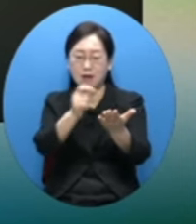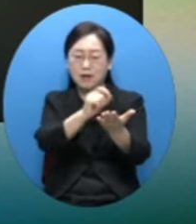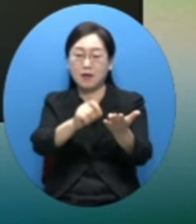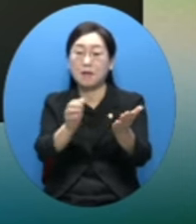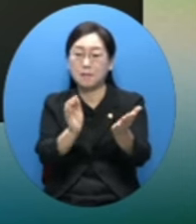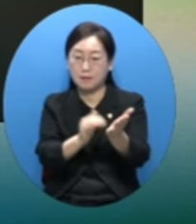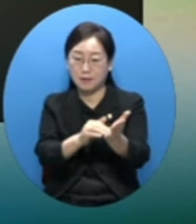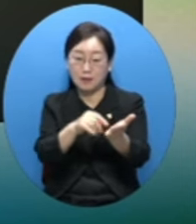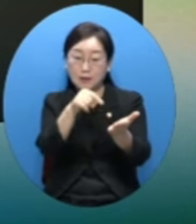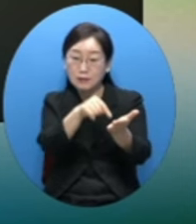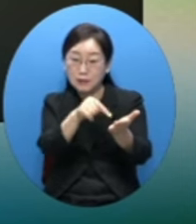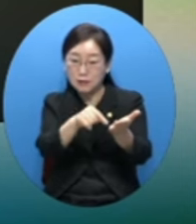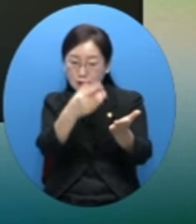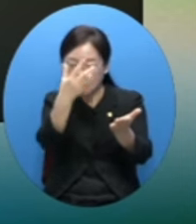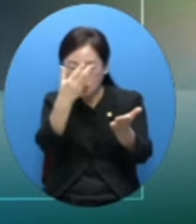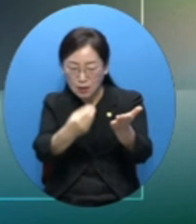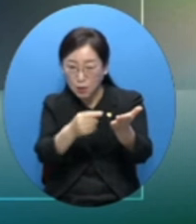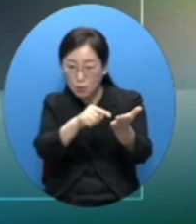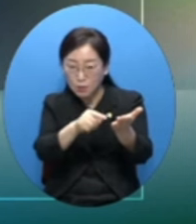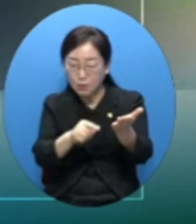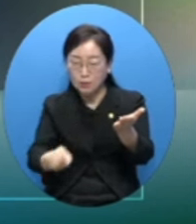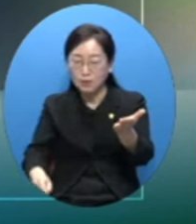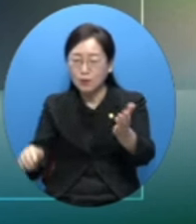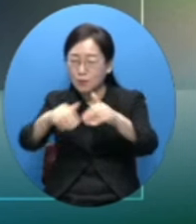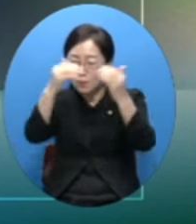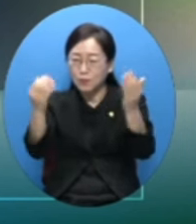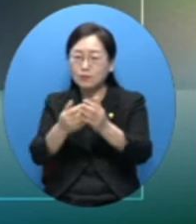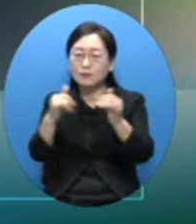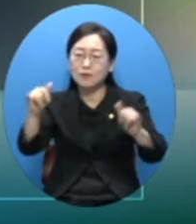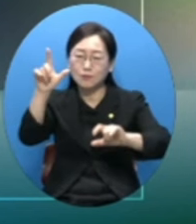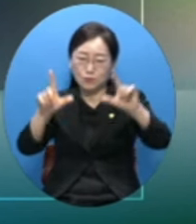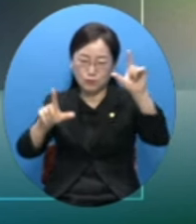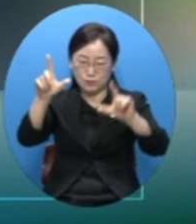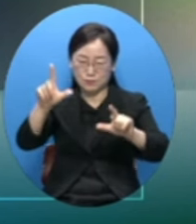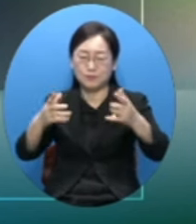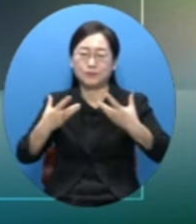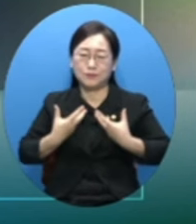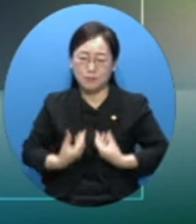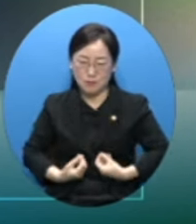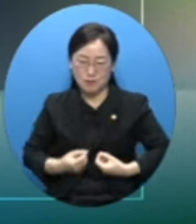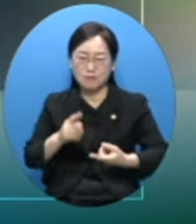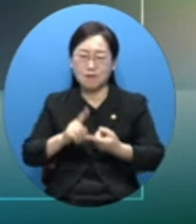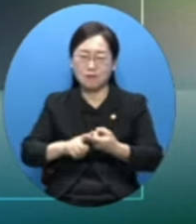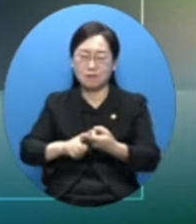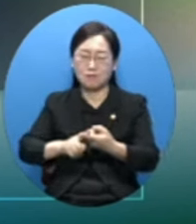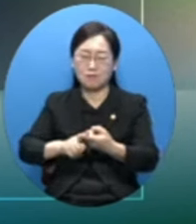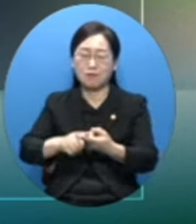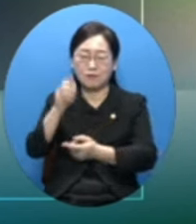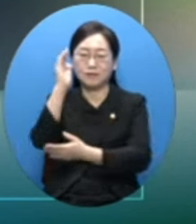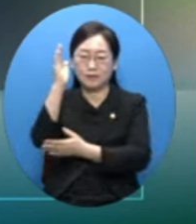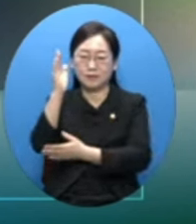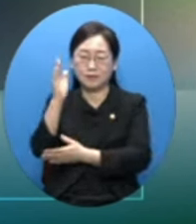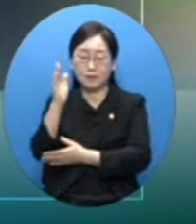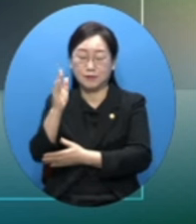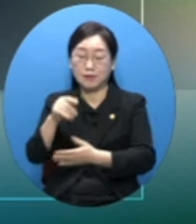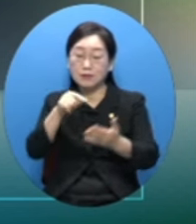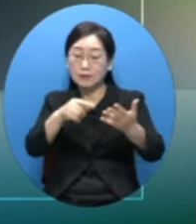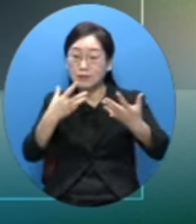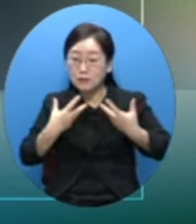있는 실존적인 절망을 이야기한 것입니다. 이 절망이라는 것은 우리 인간이 스스로 해결할 수